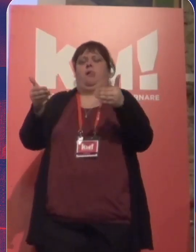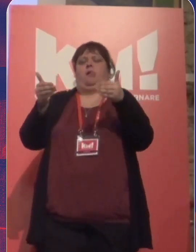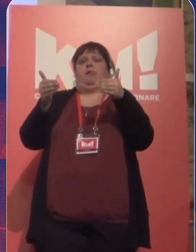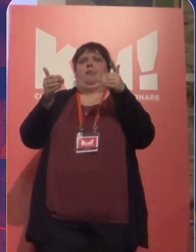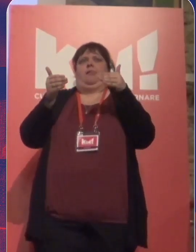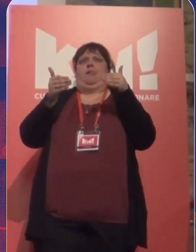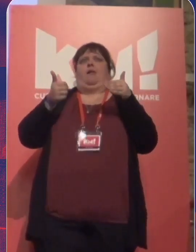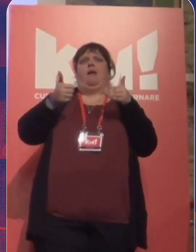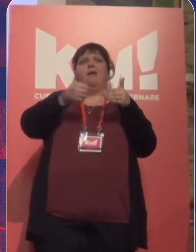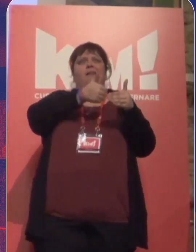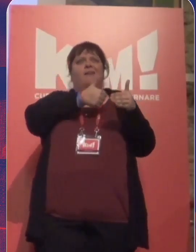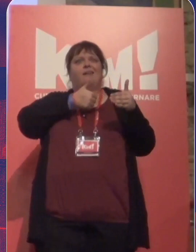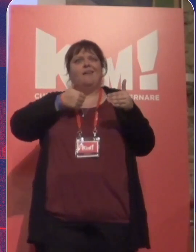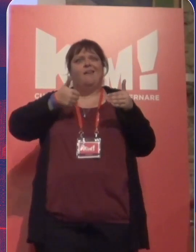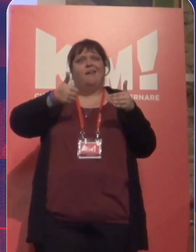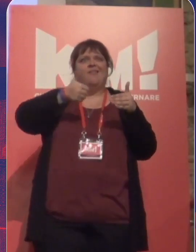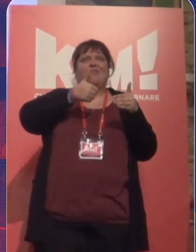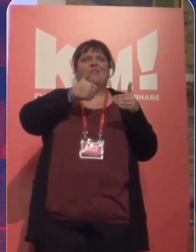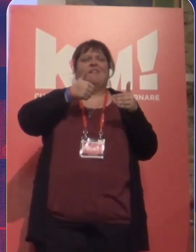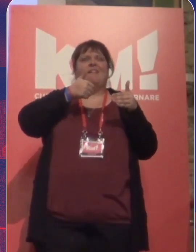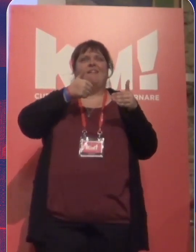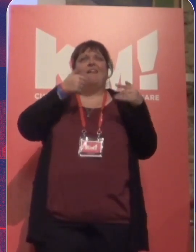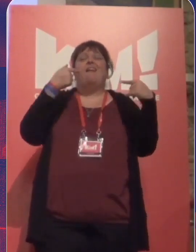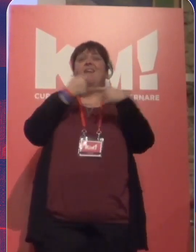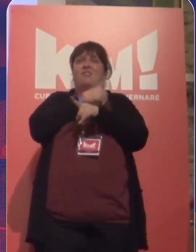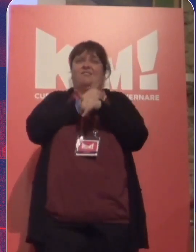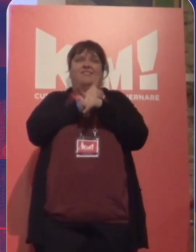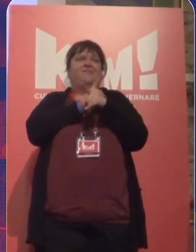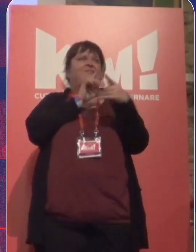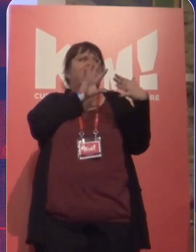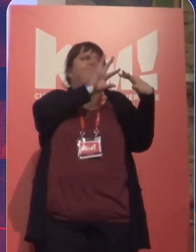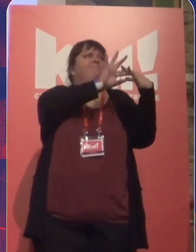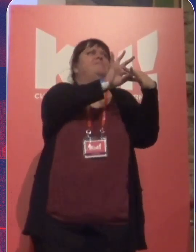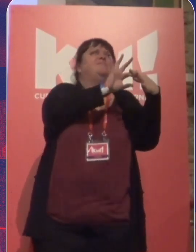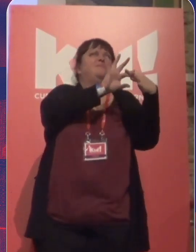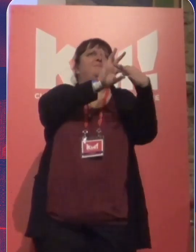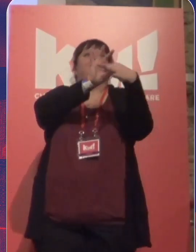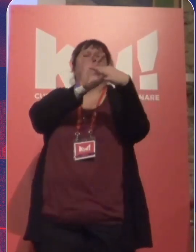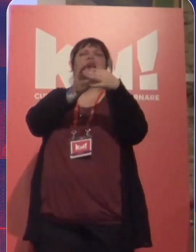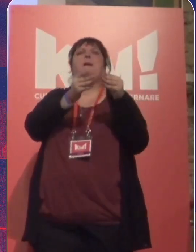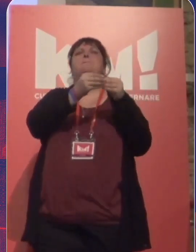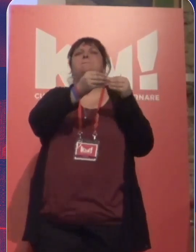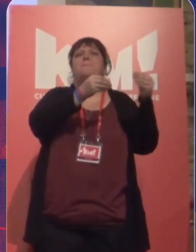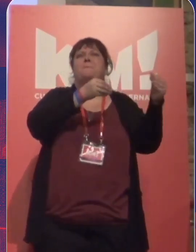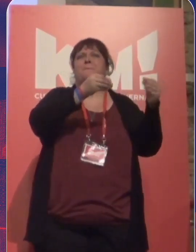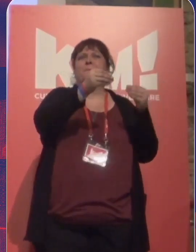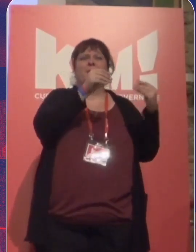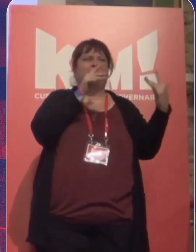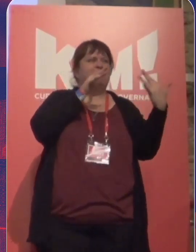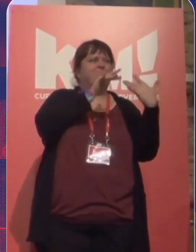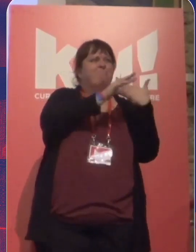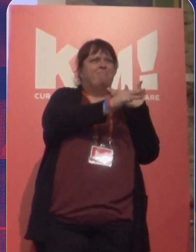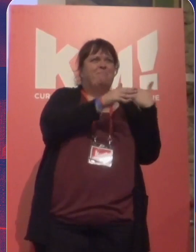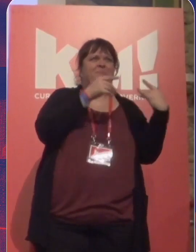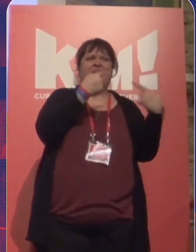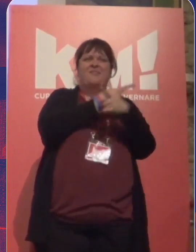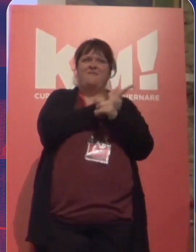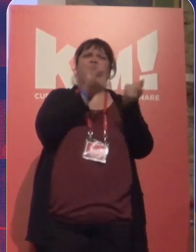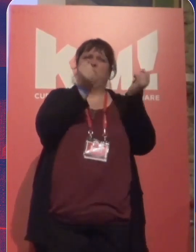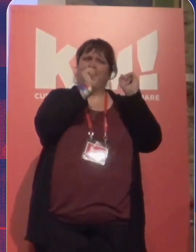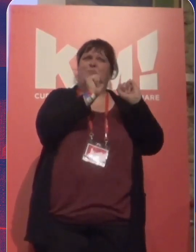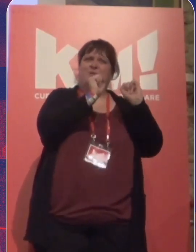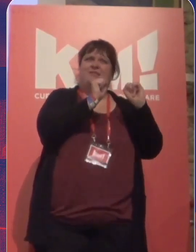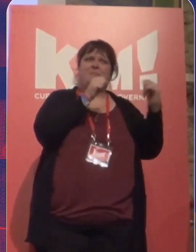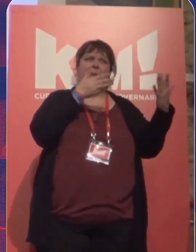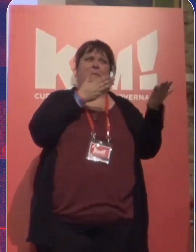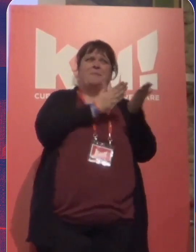la membrana porosa ha come finalità quella di consentire il transito il passaggio è invece